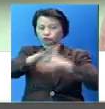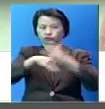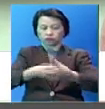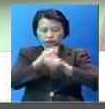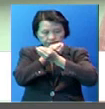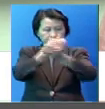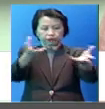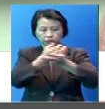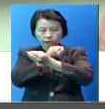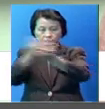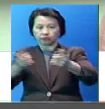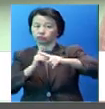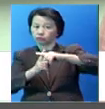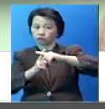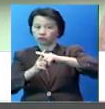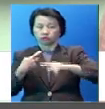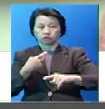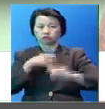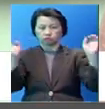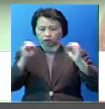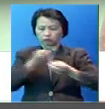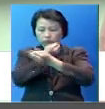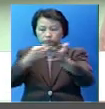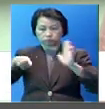messages. We do not need any negative messages.